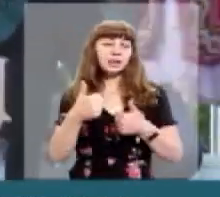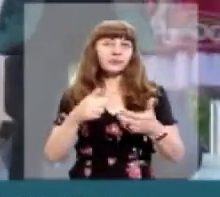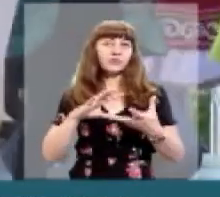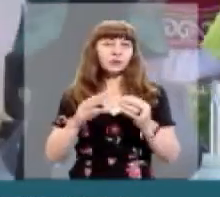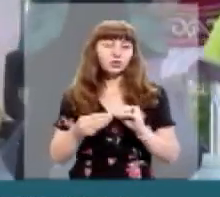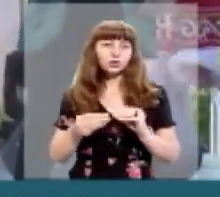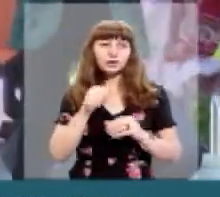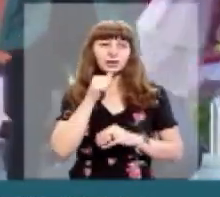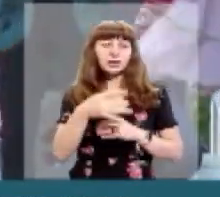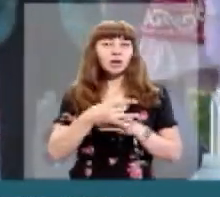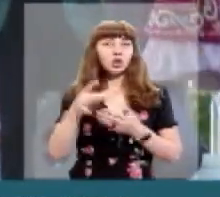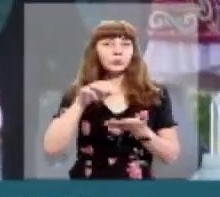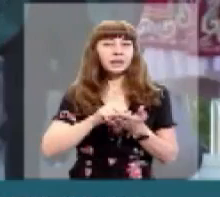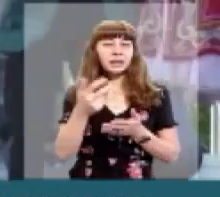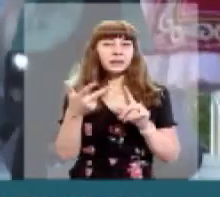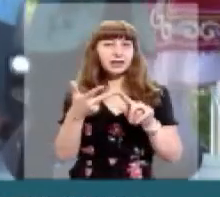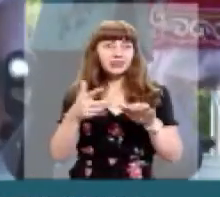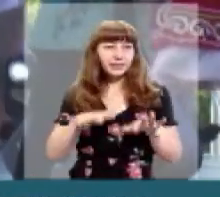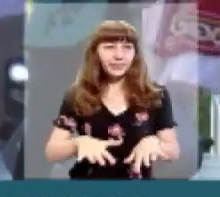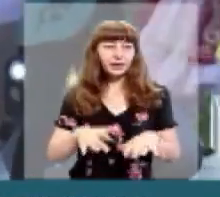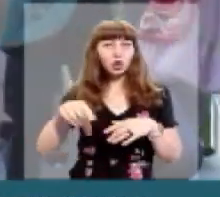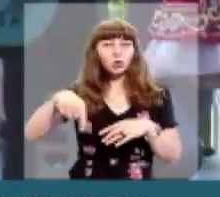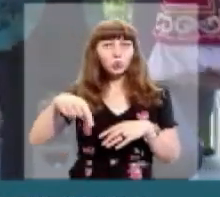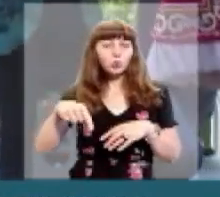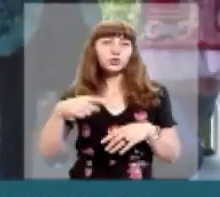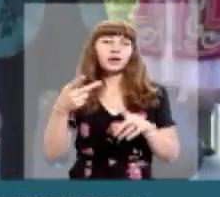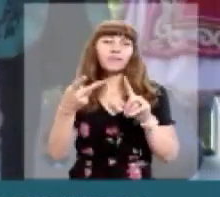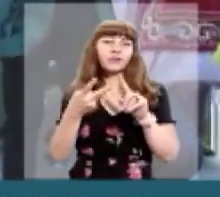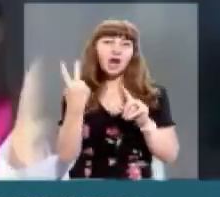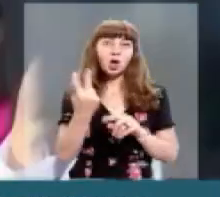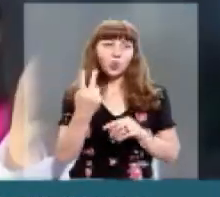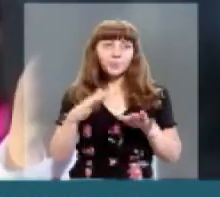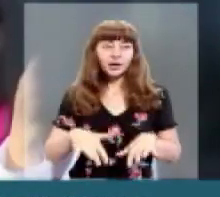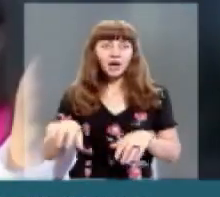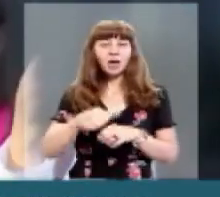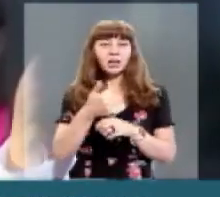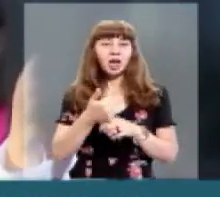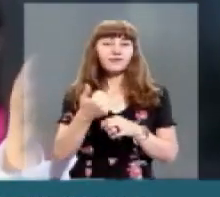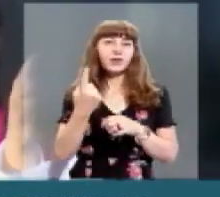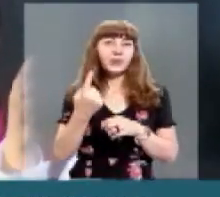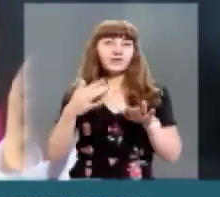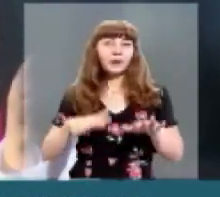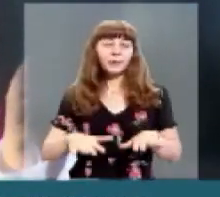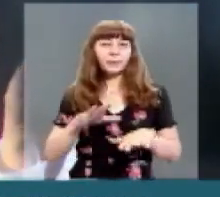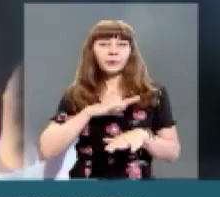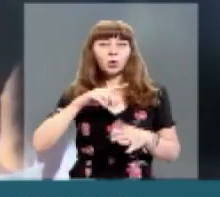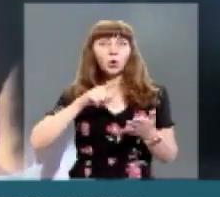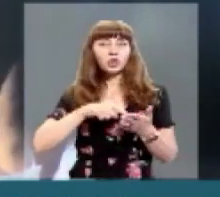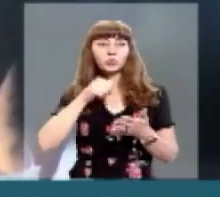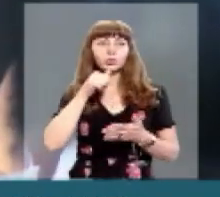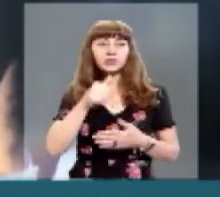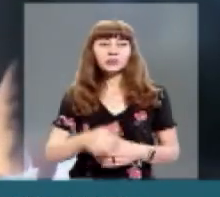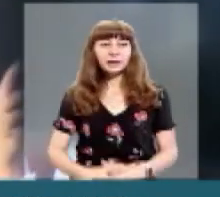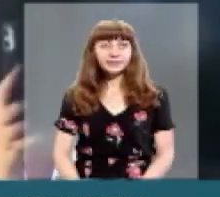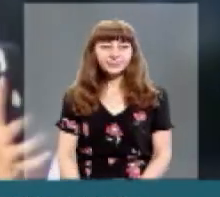түсті. Арнайы қонақтар да шақырылған. Ал тартысты доданың қорытындысында жалпы командалық есепте Қостанай ауданы үшінші орынға ие